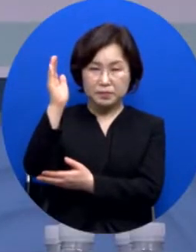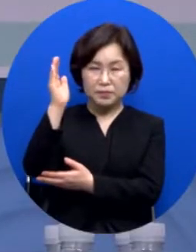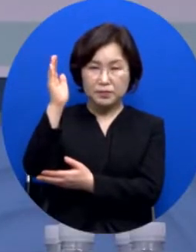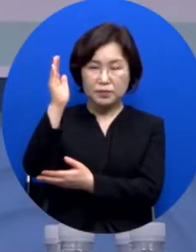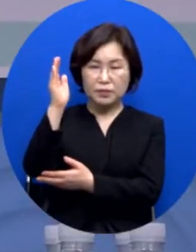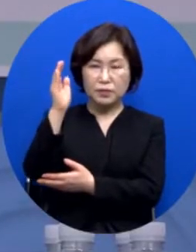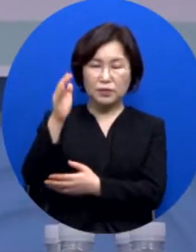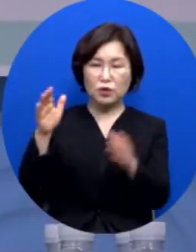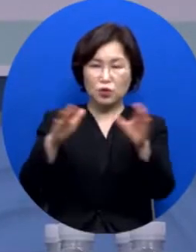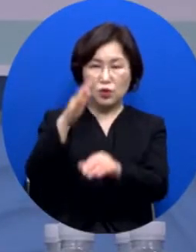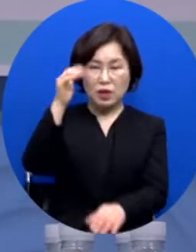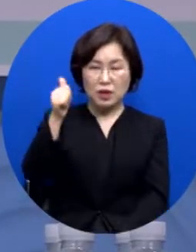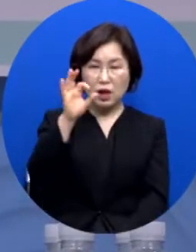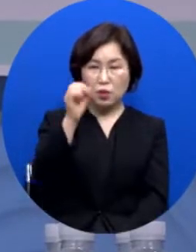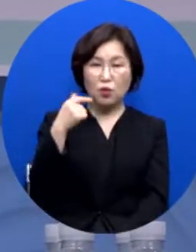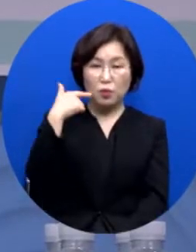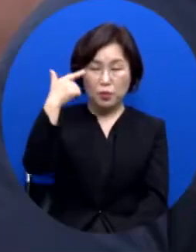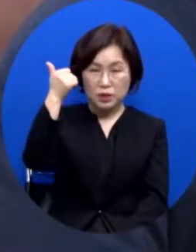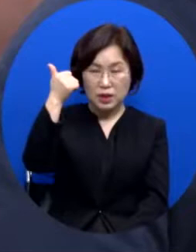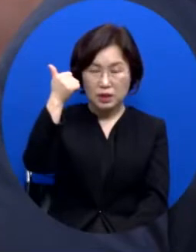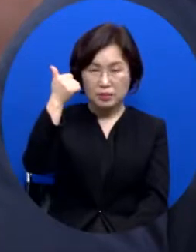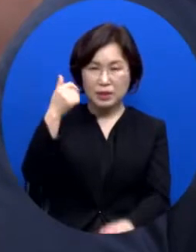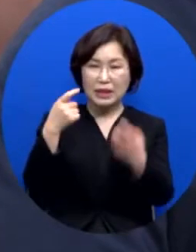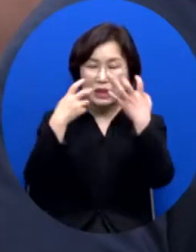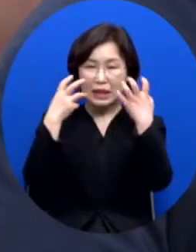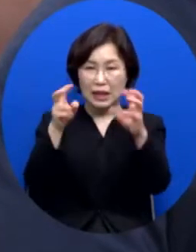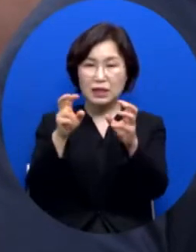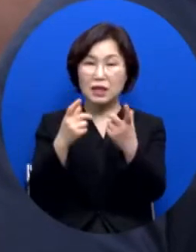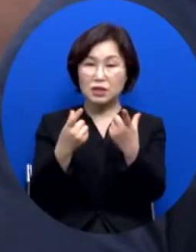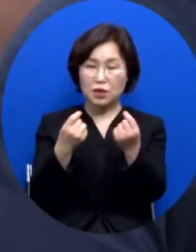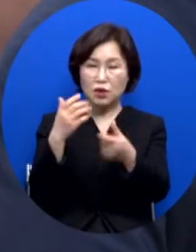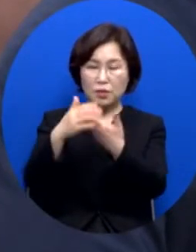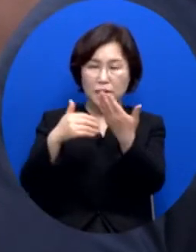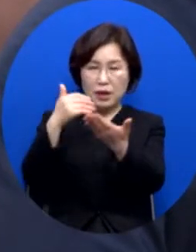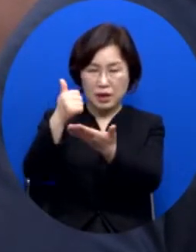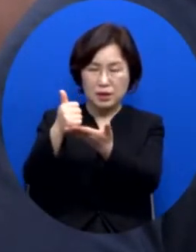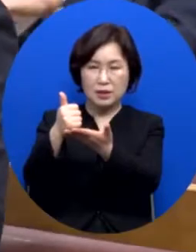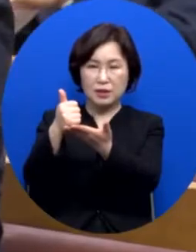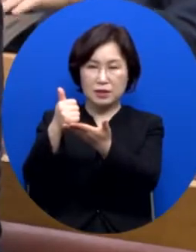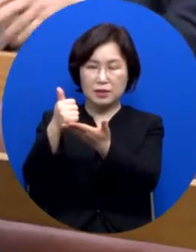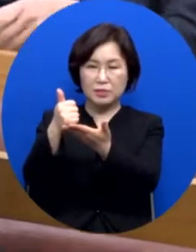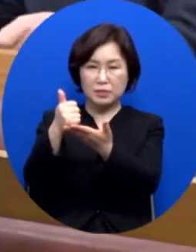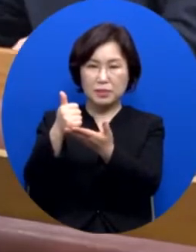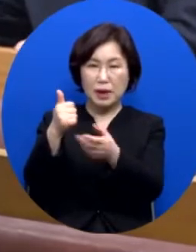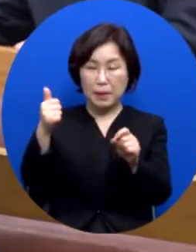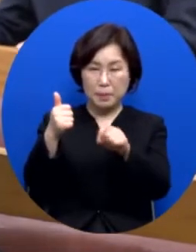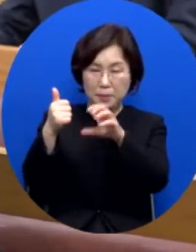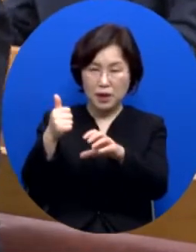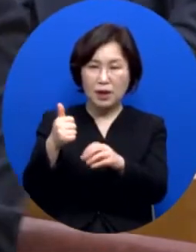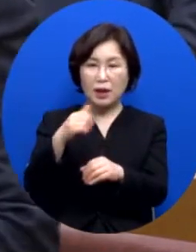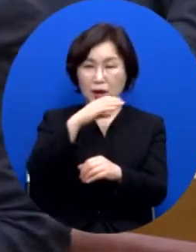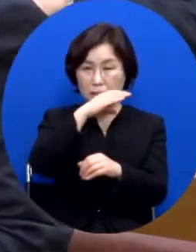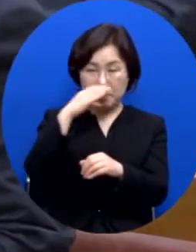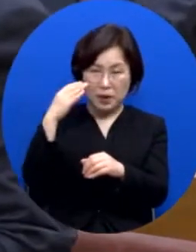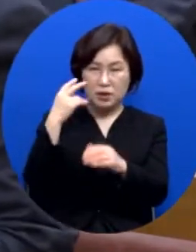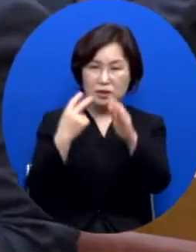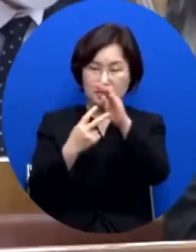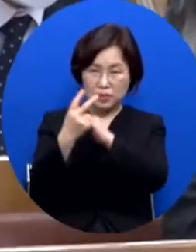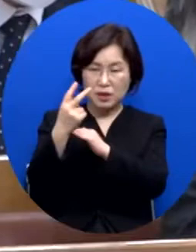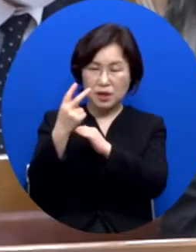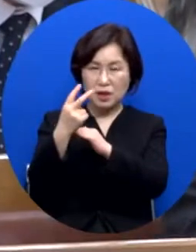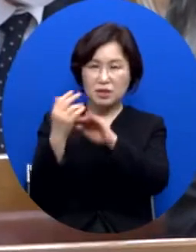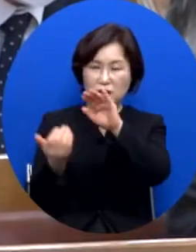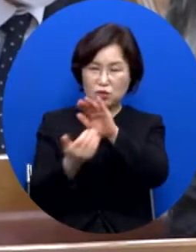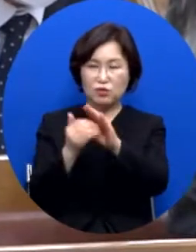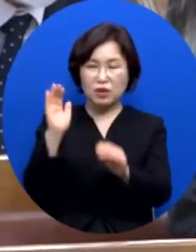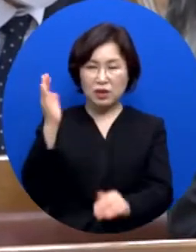총회장 5종 설 목사는 단일 처럼 하나님의 자 람들을 세우고 충남 지역의 새로운 비전을 세워 나가는 은혜가